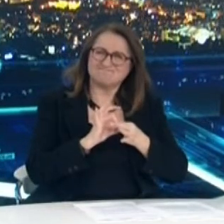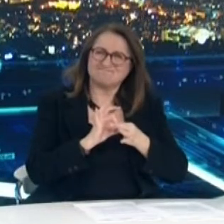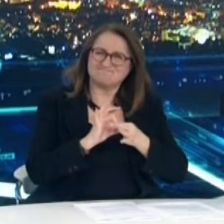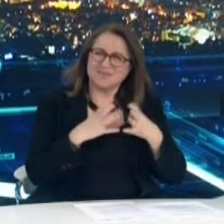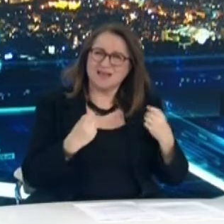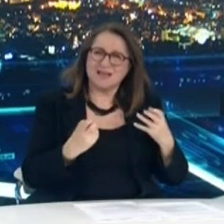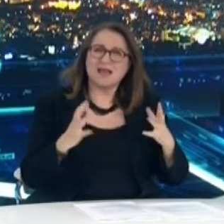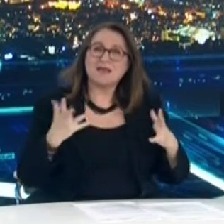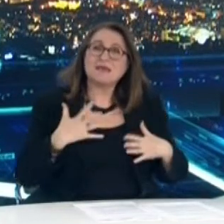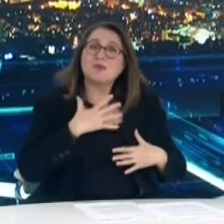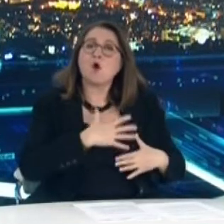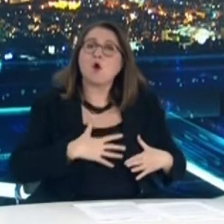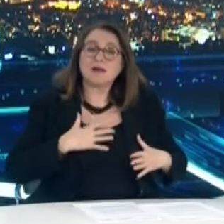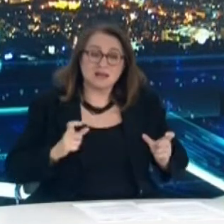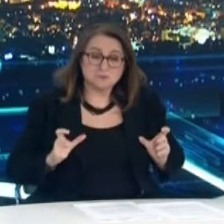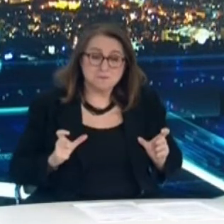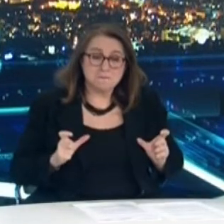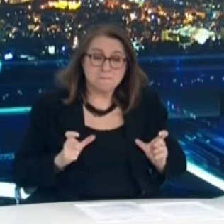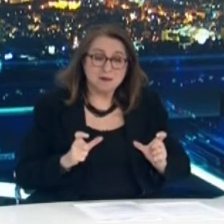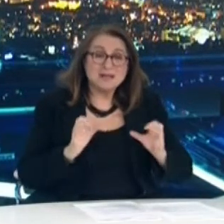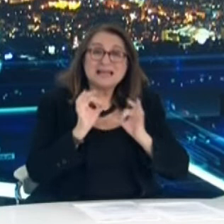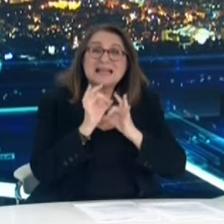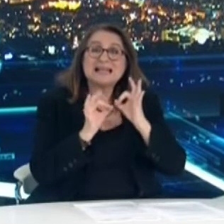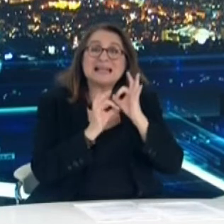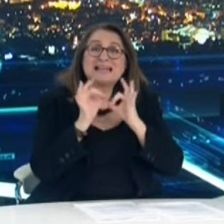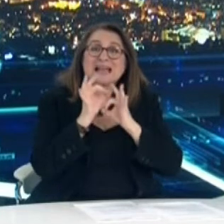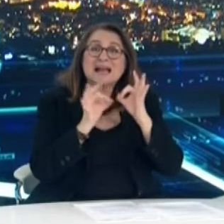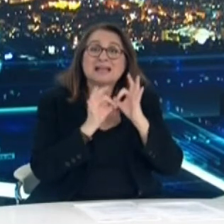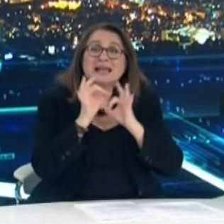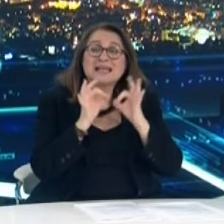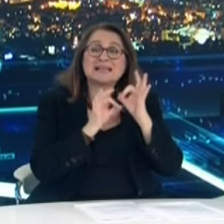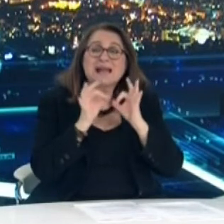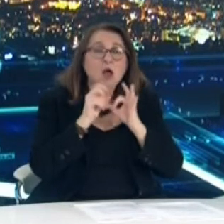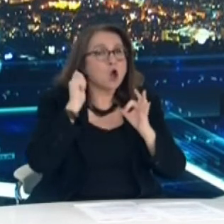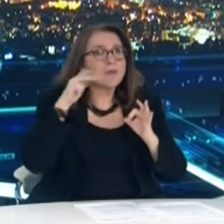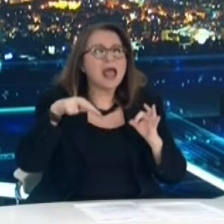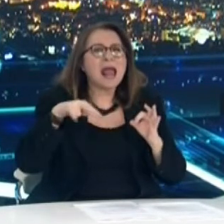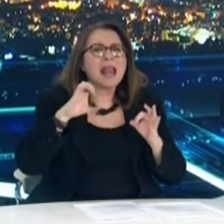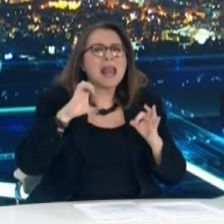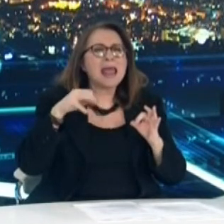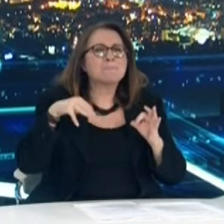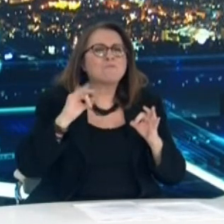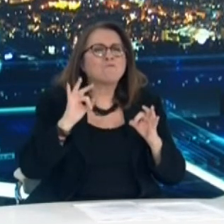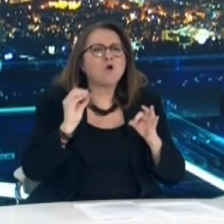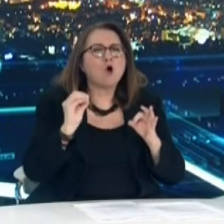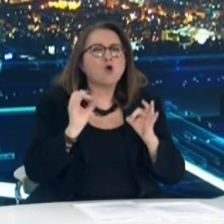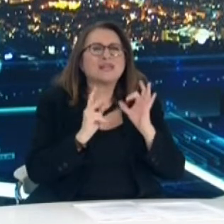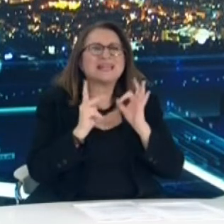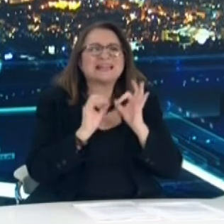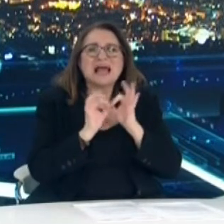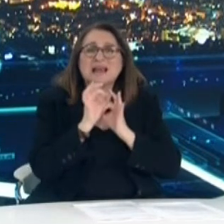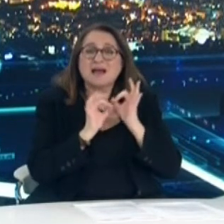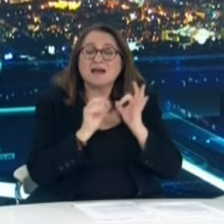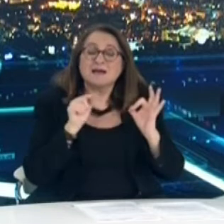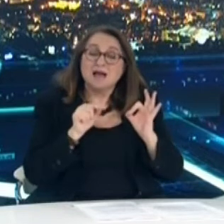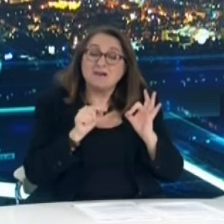μια άμυνα του οργανισμού όχι μέσω αντισωμάτων, αλλά μέσω ενεργοποιημένων λεμφοκυτάρων. Άρα και αυτό θα συμβάλλει σημαντικά. Οπότε πρέπει να